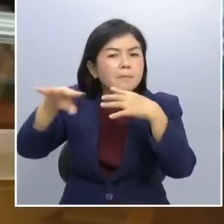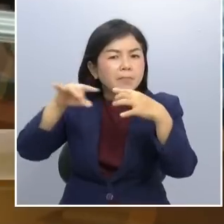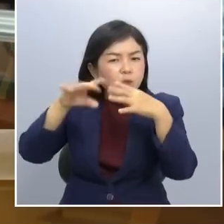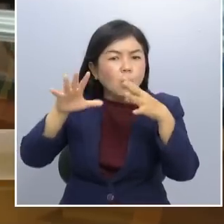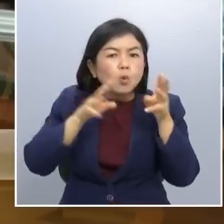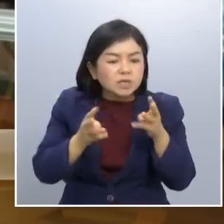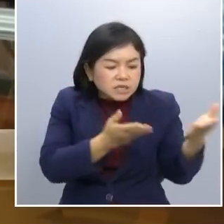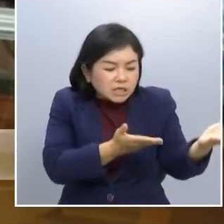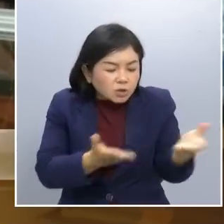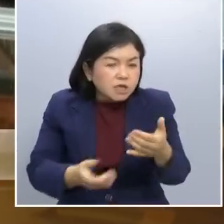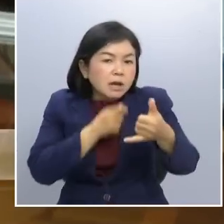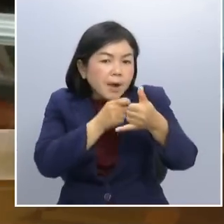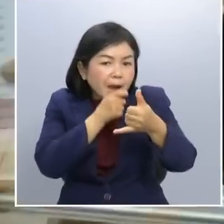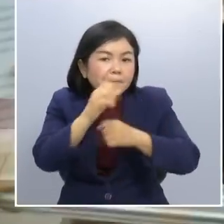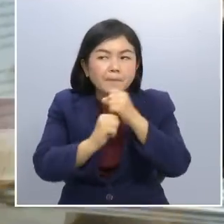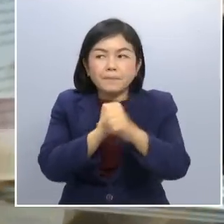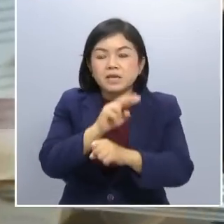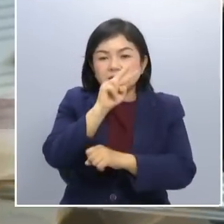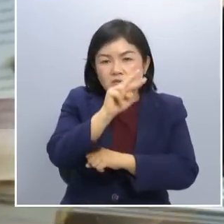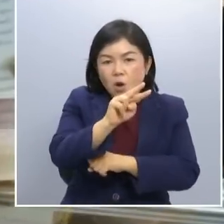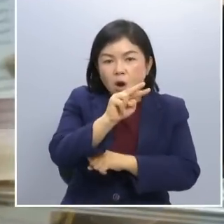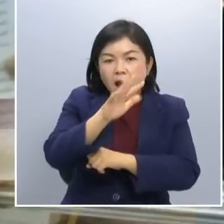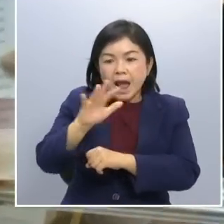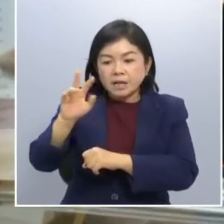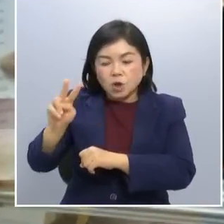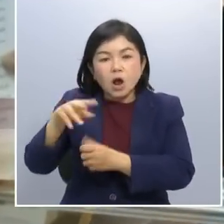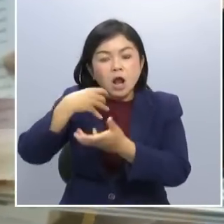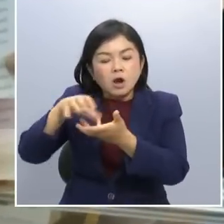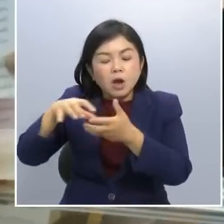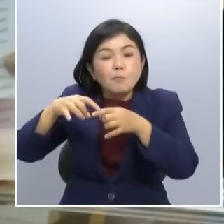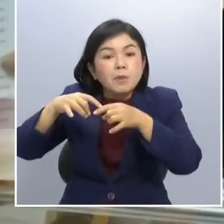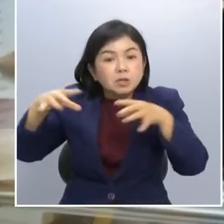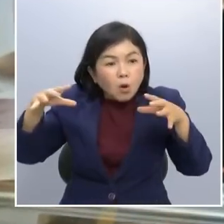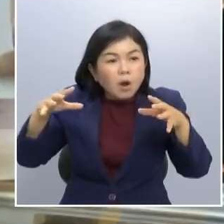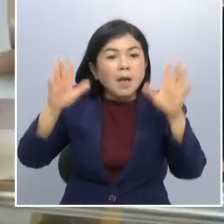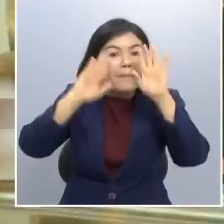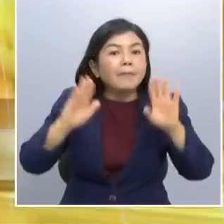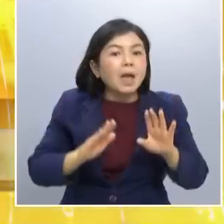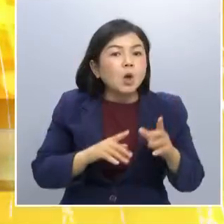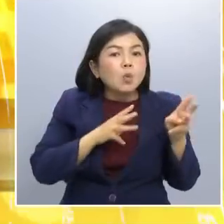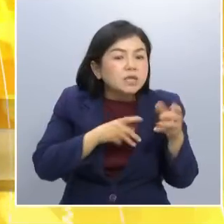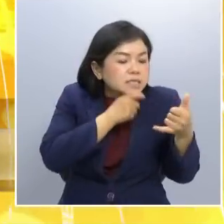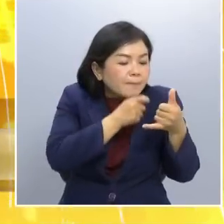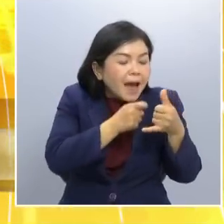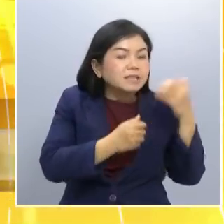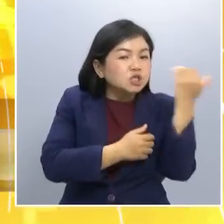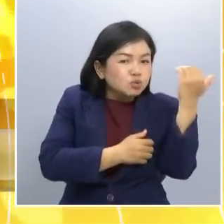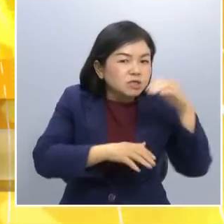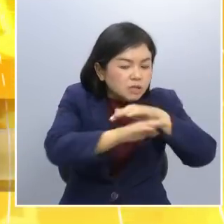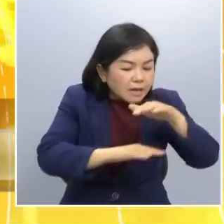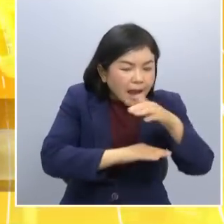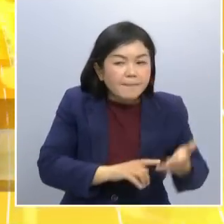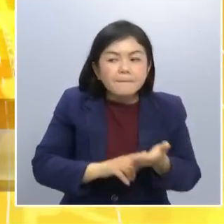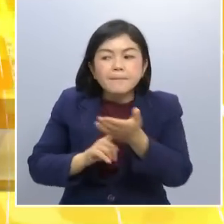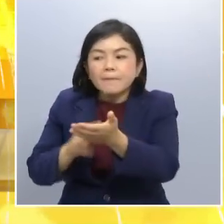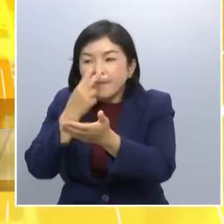สุริภาไว้เมื่อปี 52คนศรีสุวรรณระบุบอกเอาหลักฐานเทปเอามาเปรียบเทียบเห็นความแตก